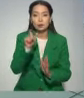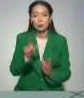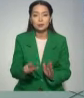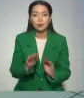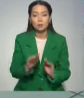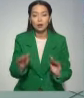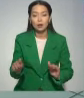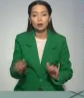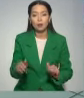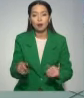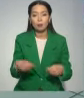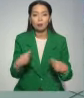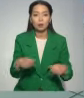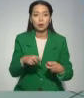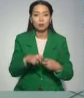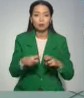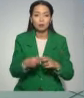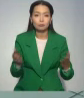создана санкт-петербург